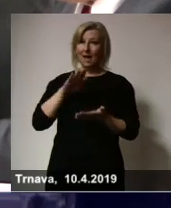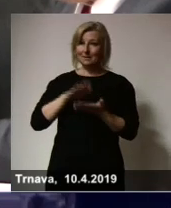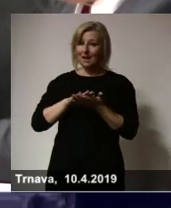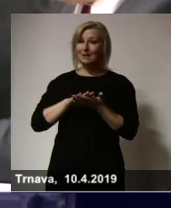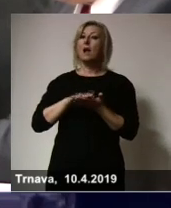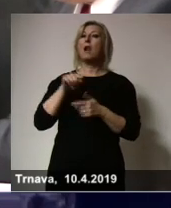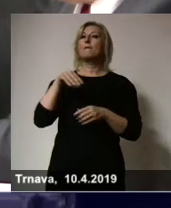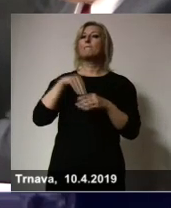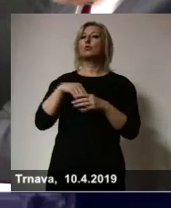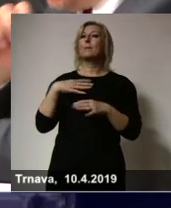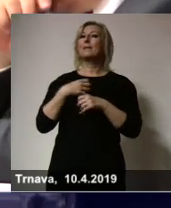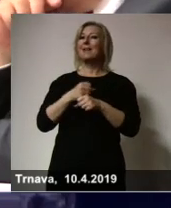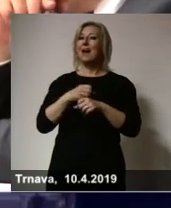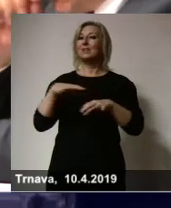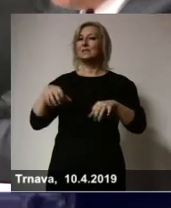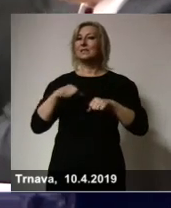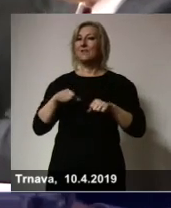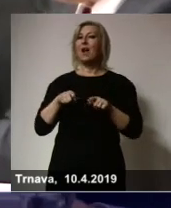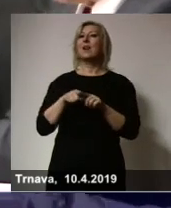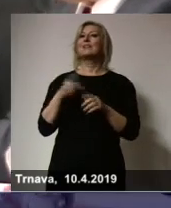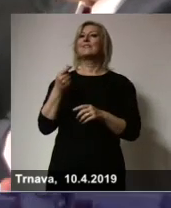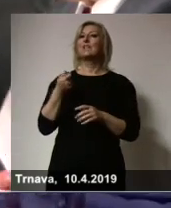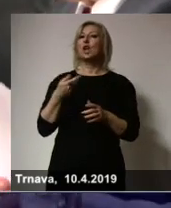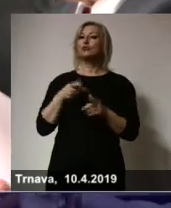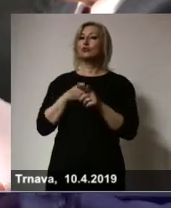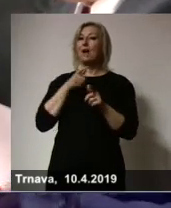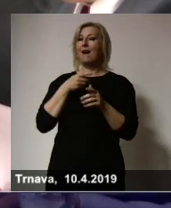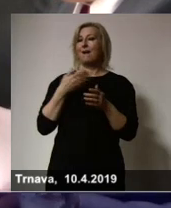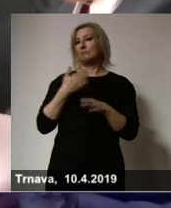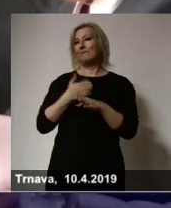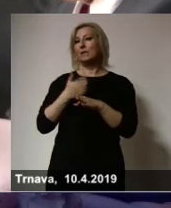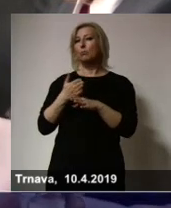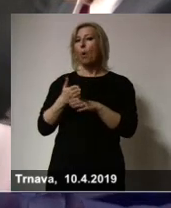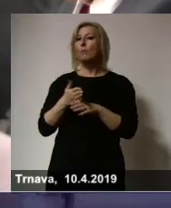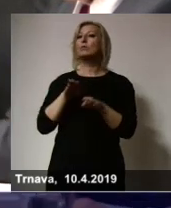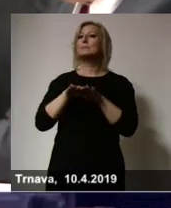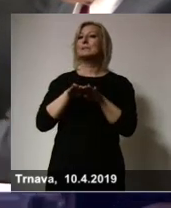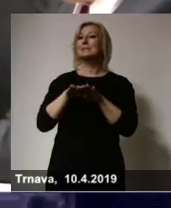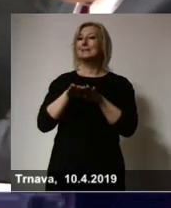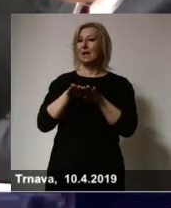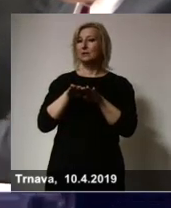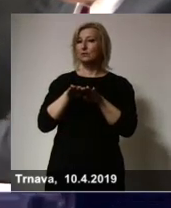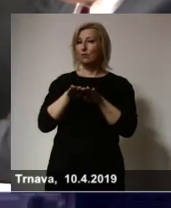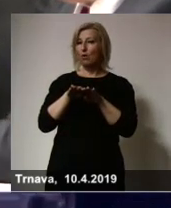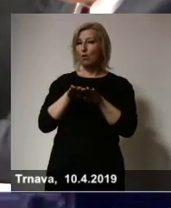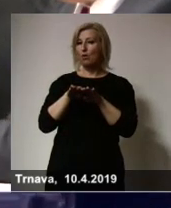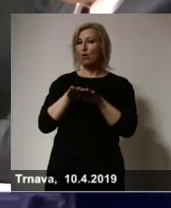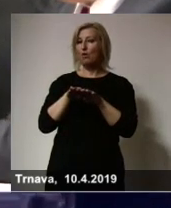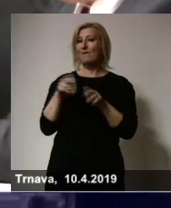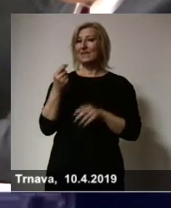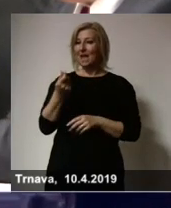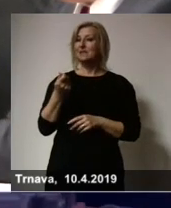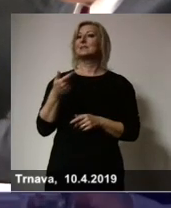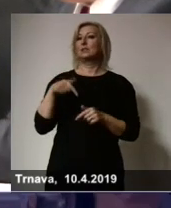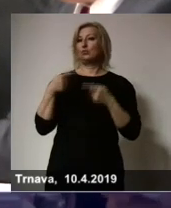174/2019/10, návrh na schválenie prijatia návratnej finančnej výpomoci od Ministerstva financií Slovenskej republiky a zároveň upravený materiál